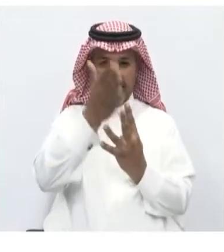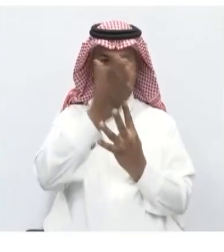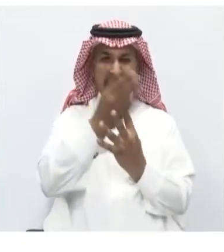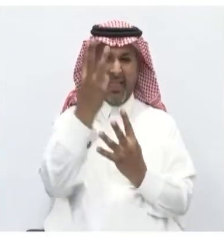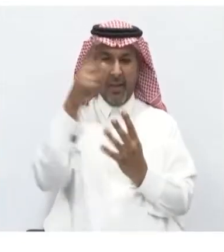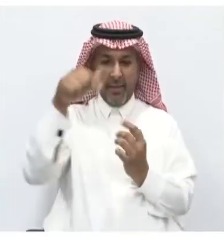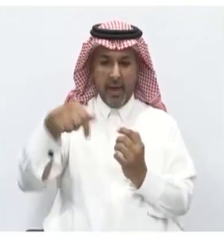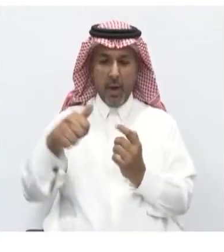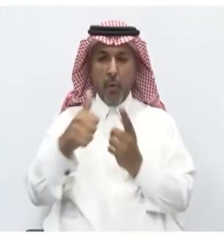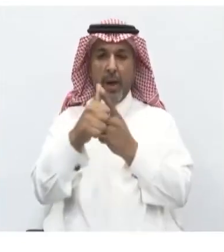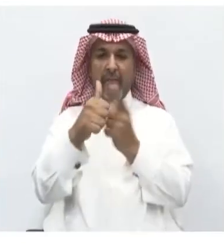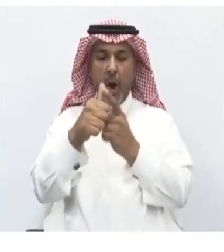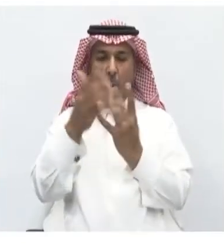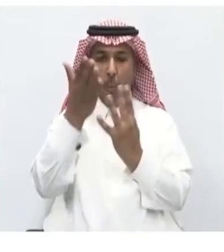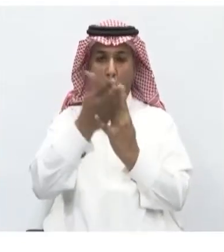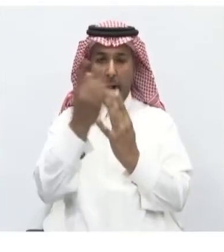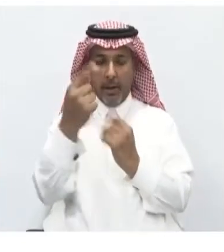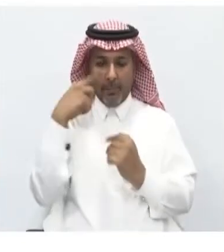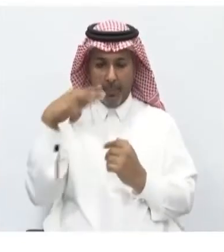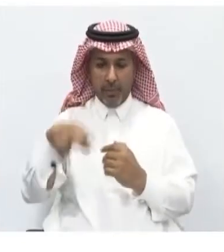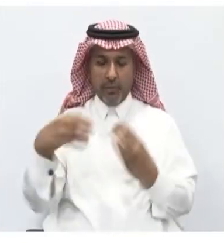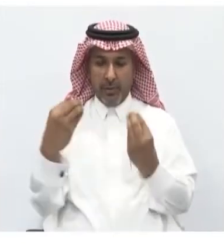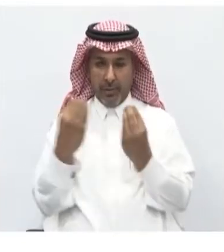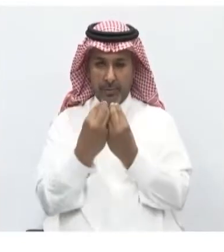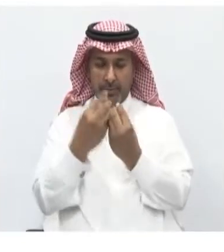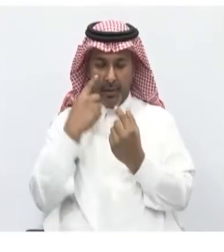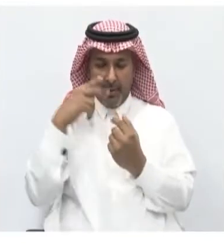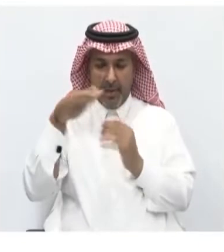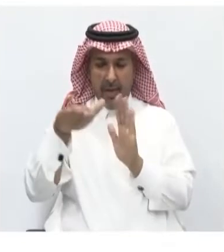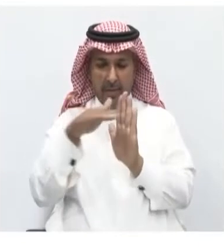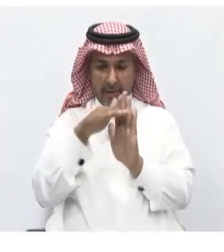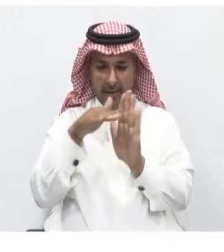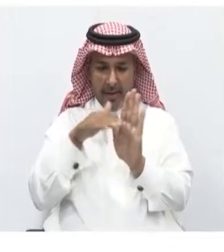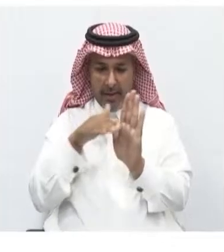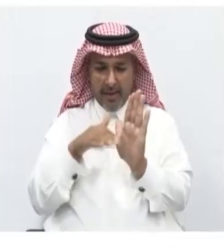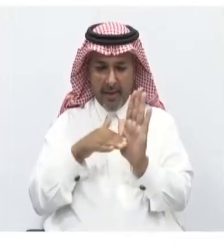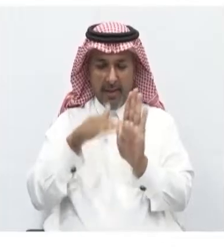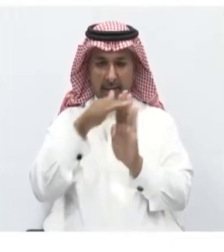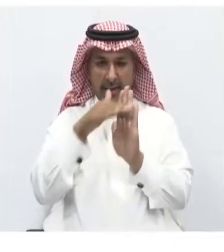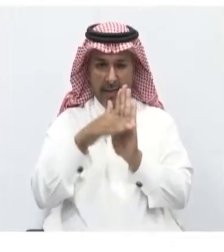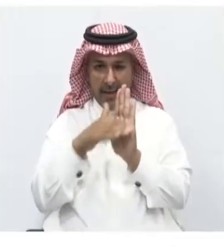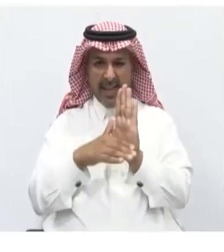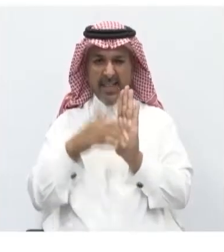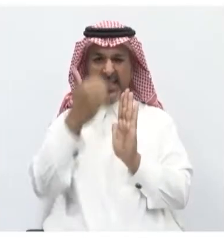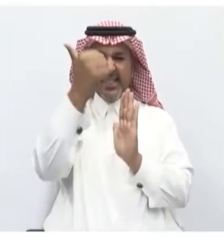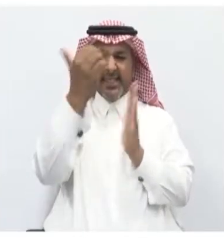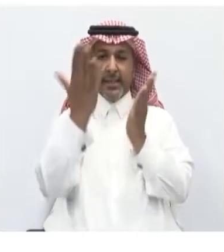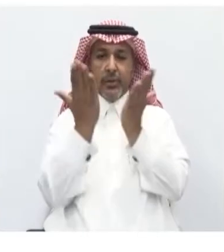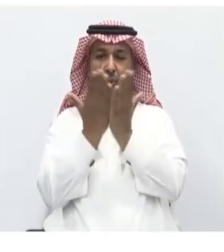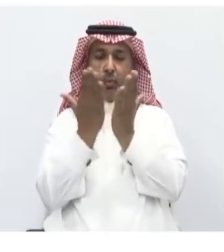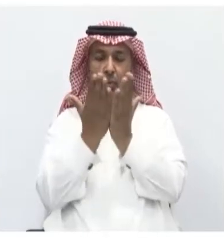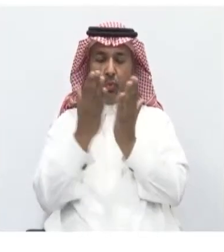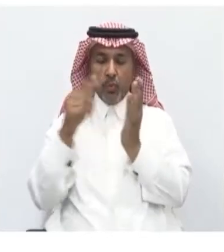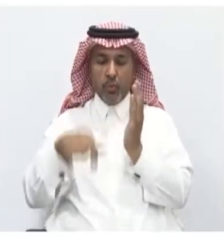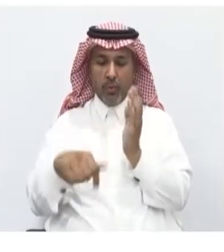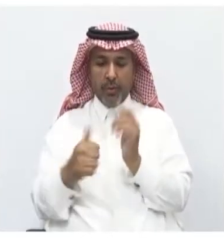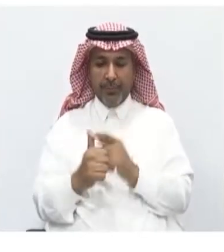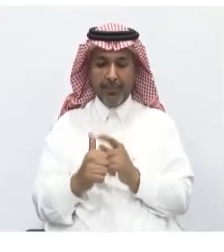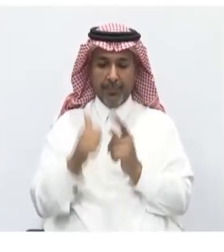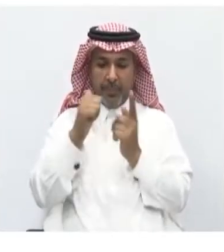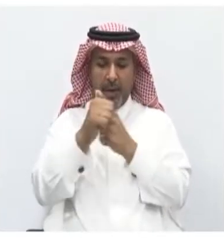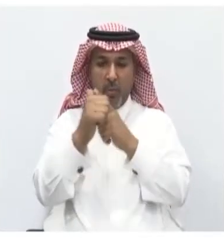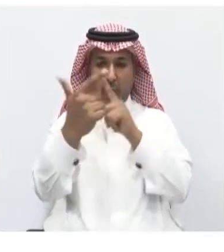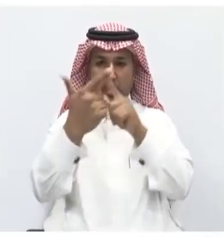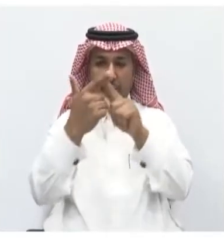صحه قانون حفظ الكتله لدينا سته دروس في هذا الباب اليوم وصلنا الى الدرس